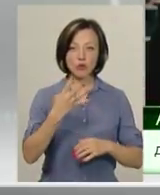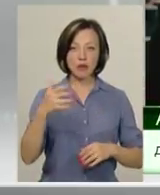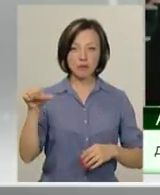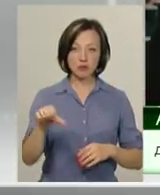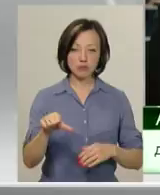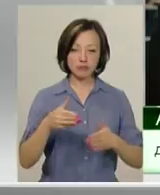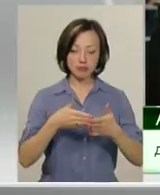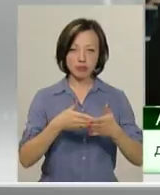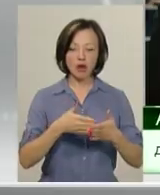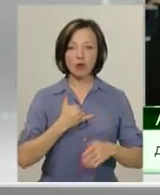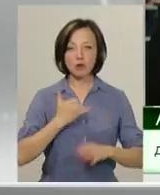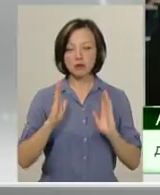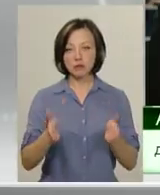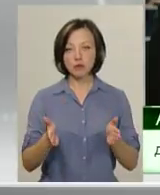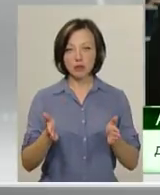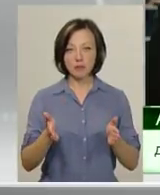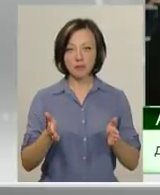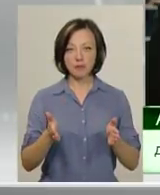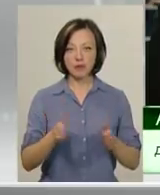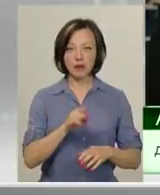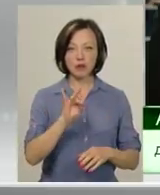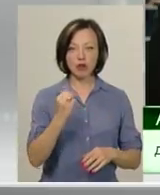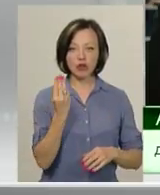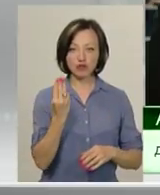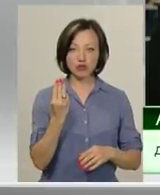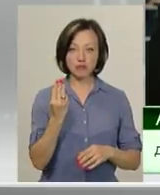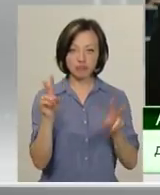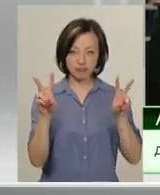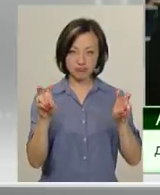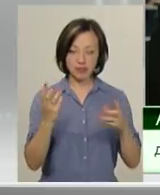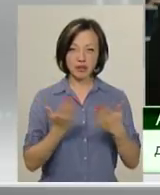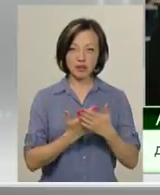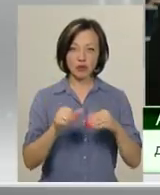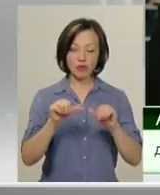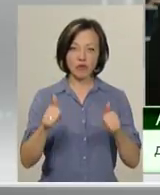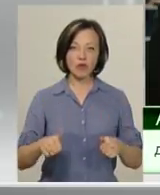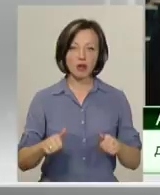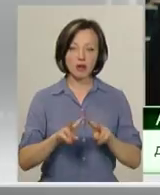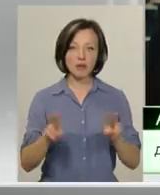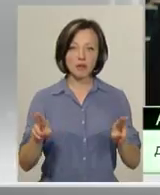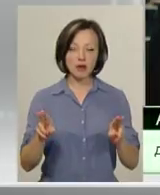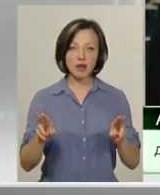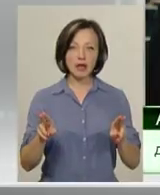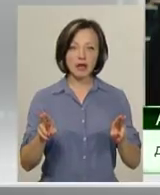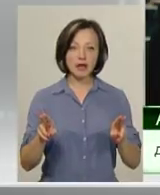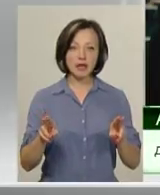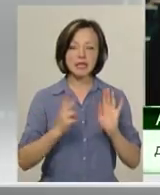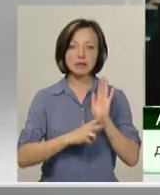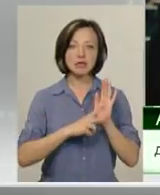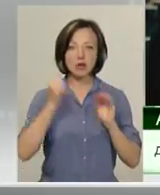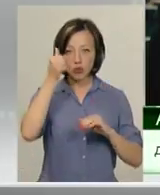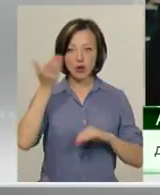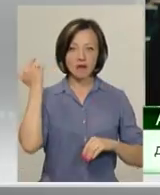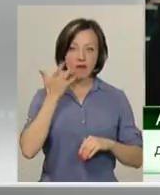хвилин. В нас буде треш-кіно, це якби такий формат грайндхаусу кінотеатрів 70-х років